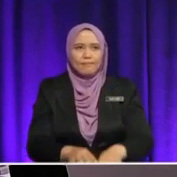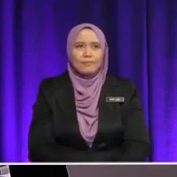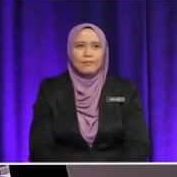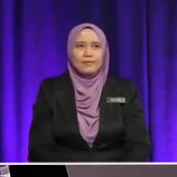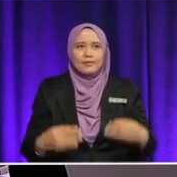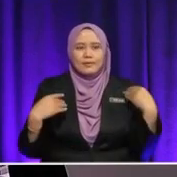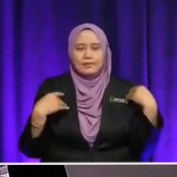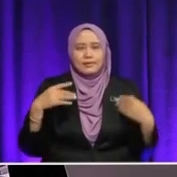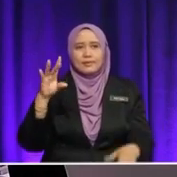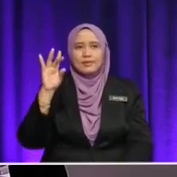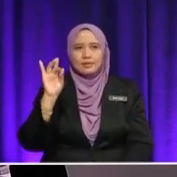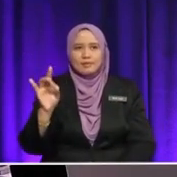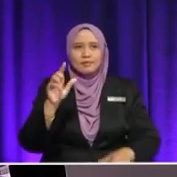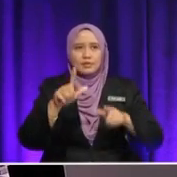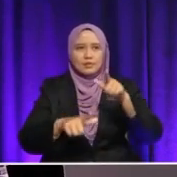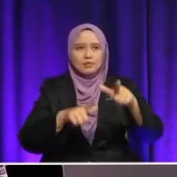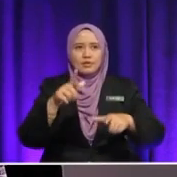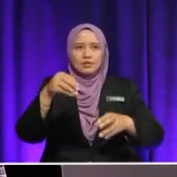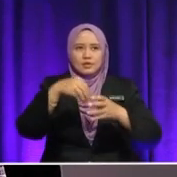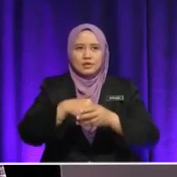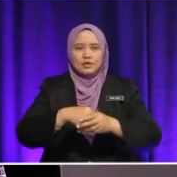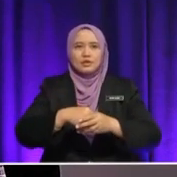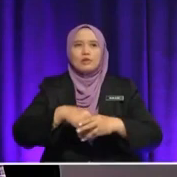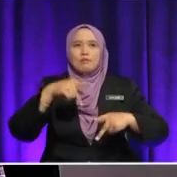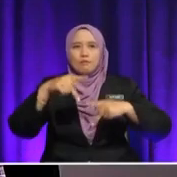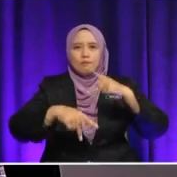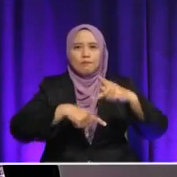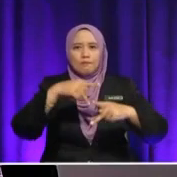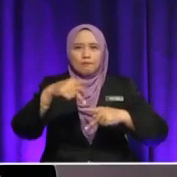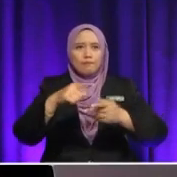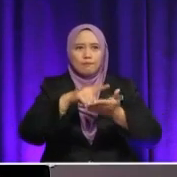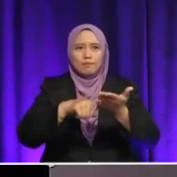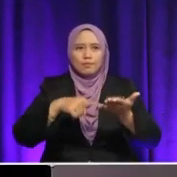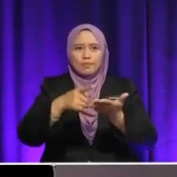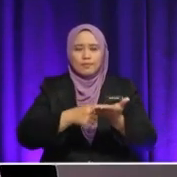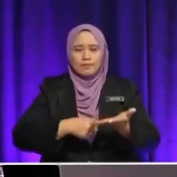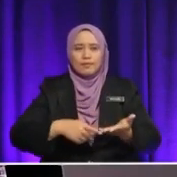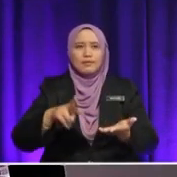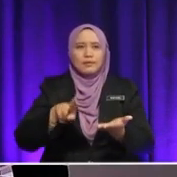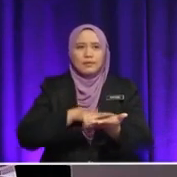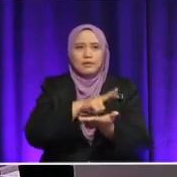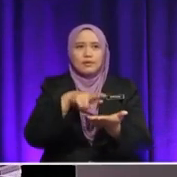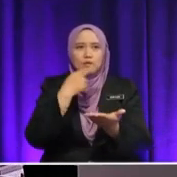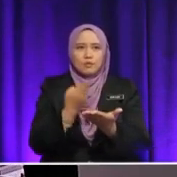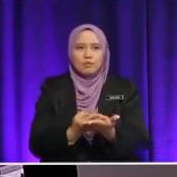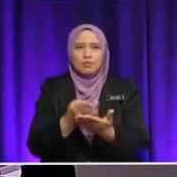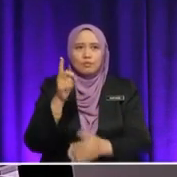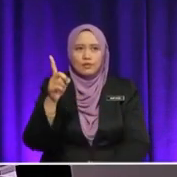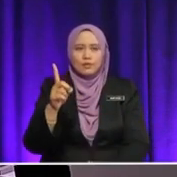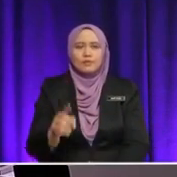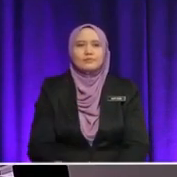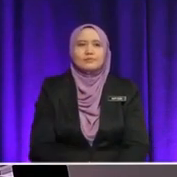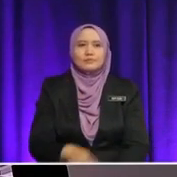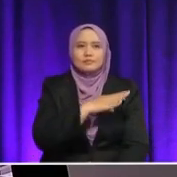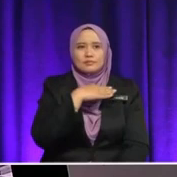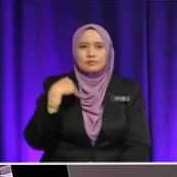delapan langkah dalam proses Naraya umum pertama majelis berwarna persekutuan adalah panel satu Mal Kuningan dan yang kedua